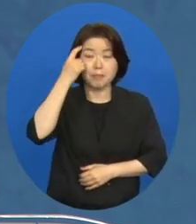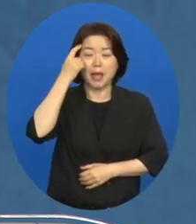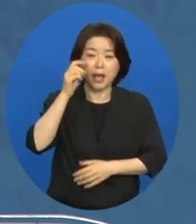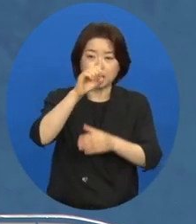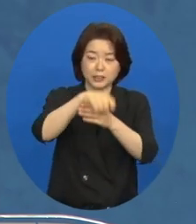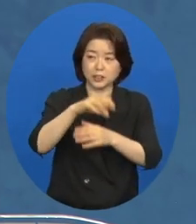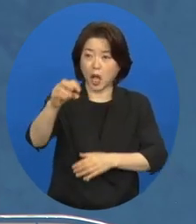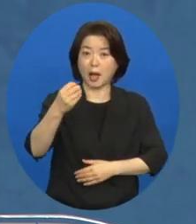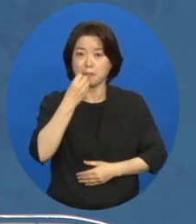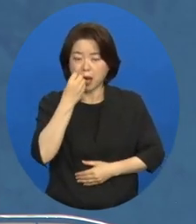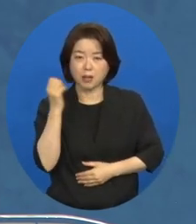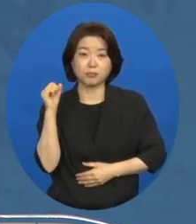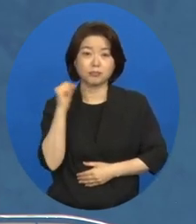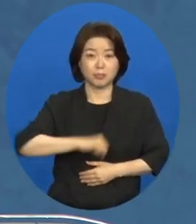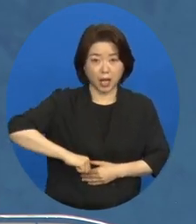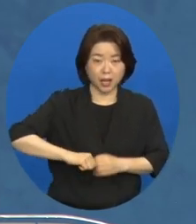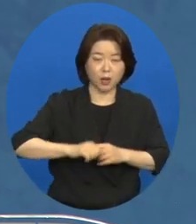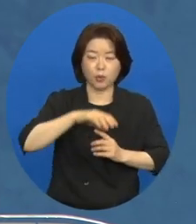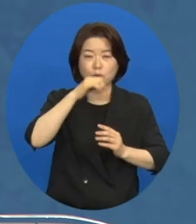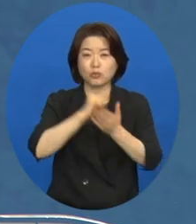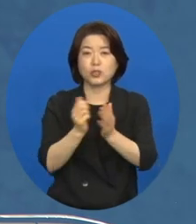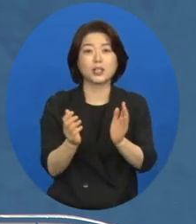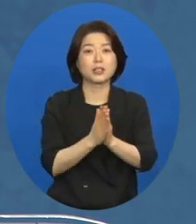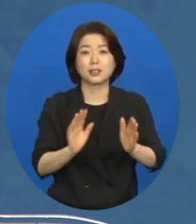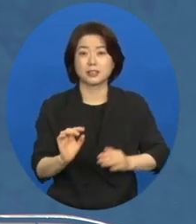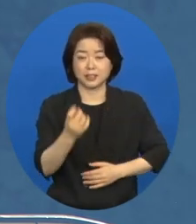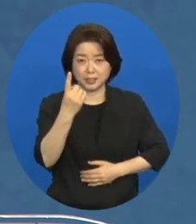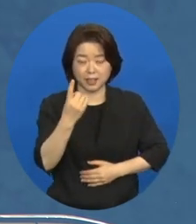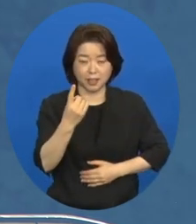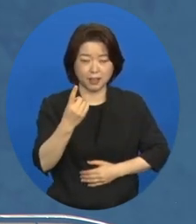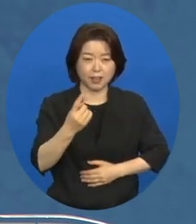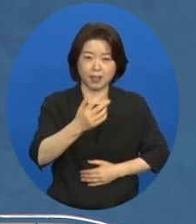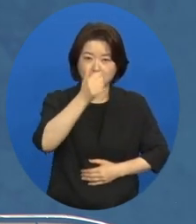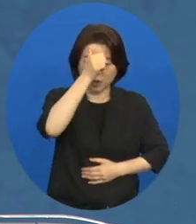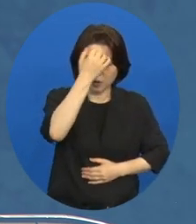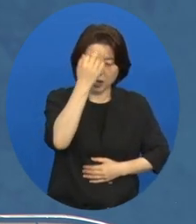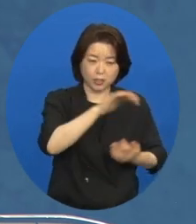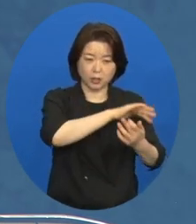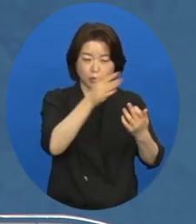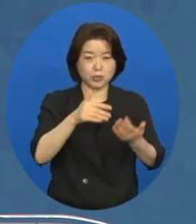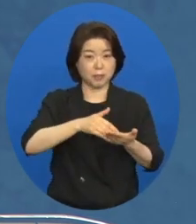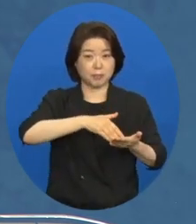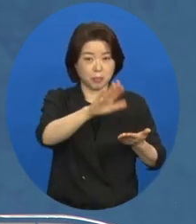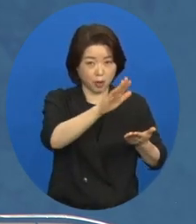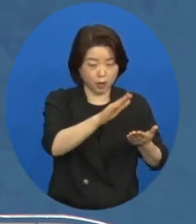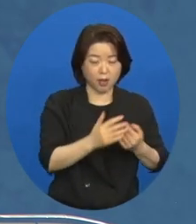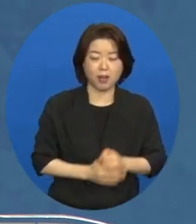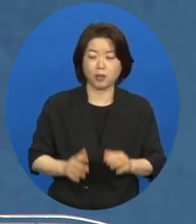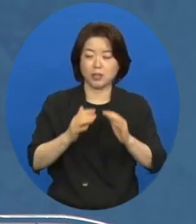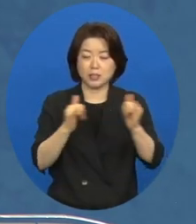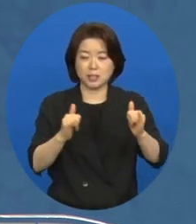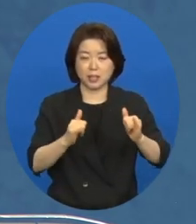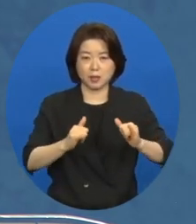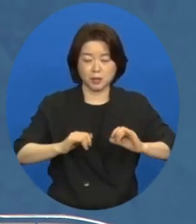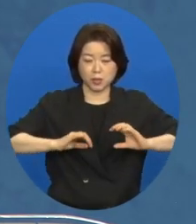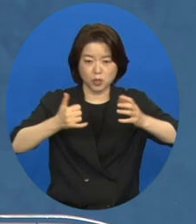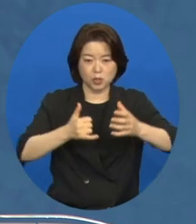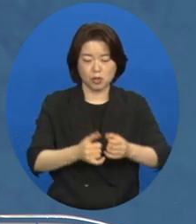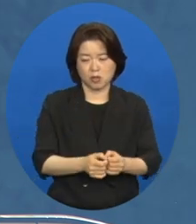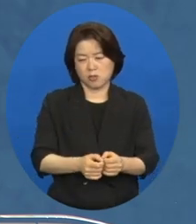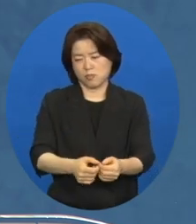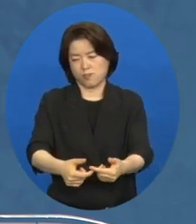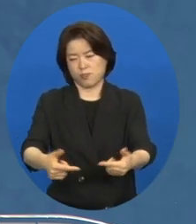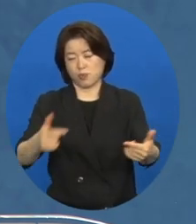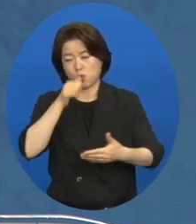인하여서 죄가 시작되기 시작했고, 에덴 동산에서 쫓겨났고, 그리고 인간은 인류는 계속해서 심각한